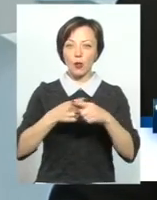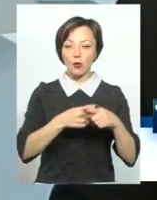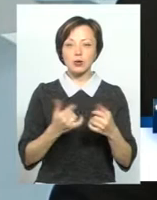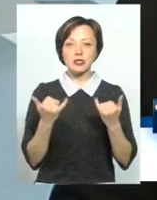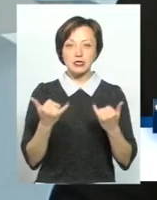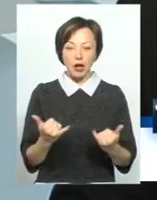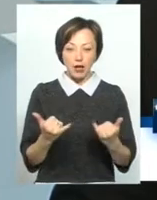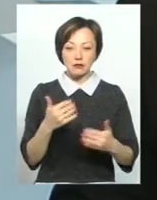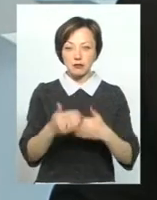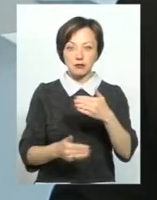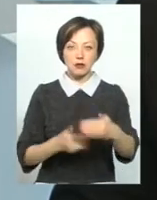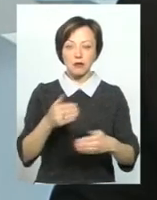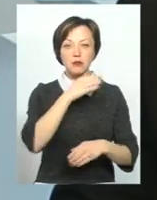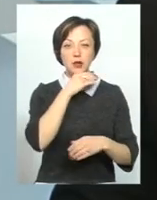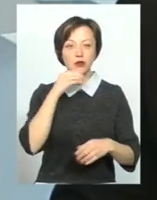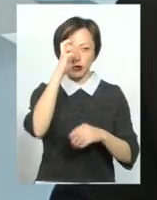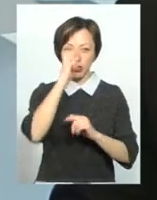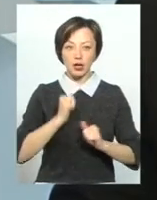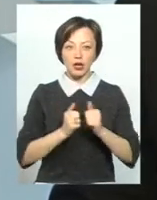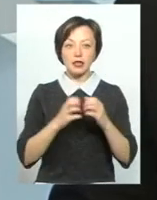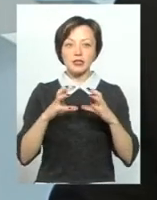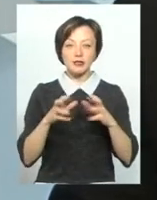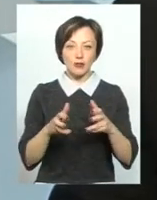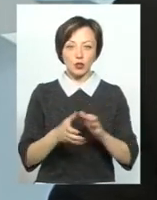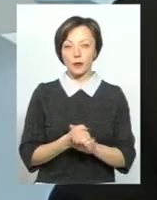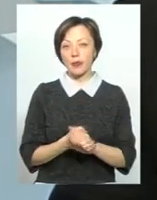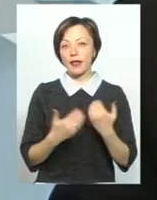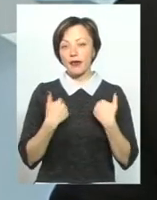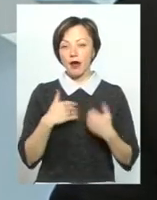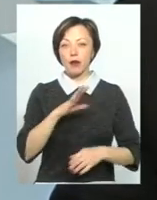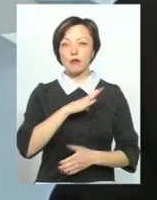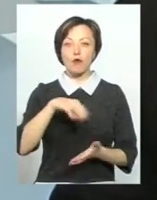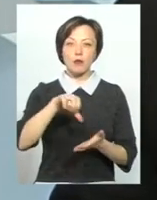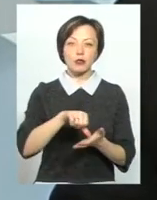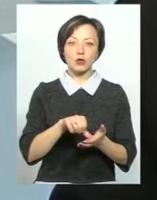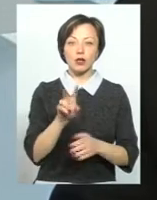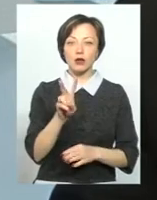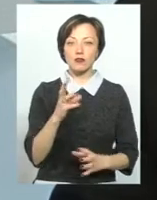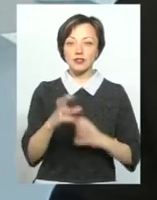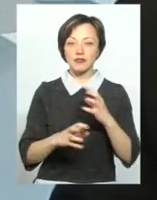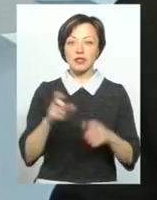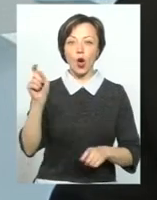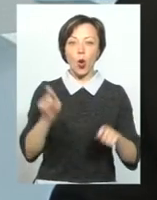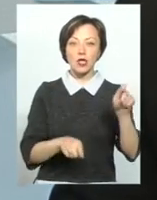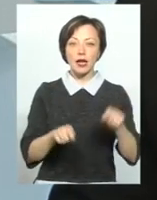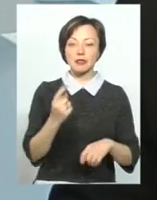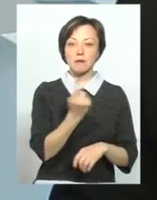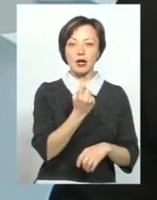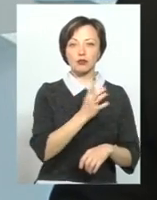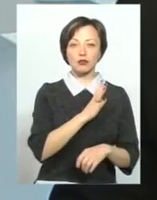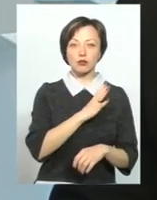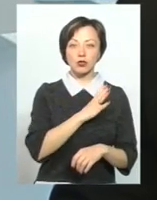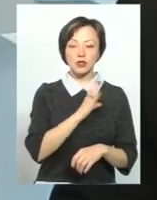зараз тенденція йде в багатьох країнах світу. Я був присутній на 2 всесвітніх конгресах. Перший був